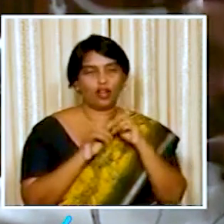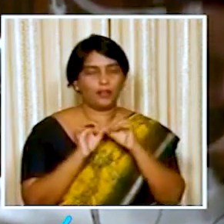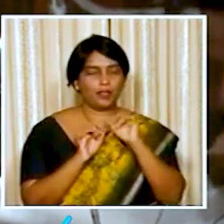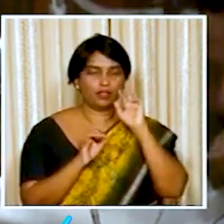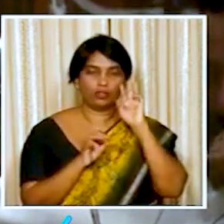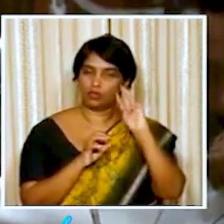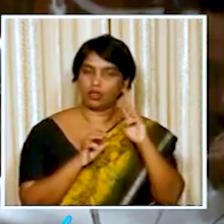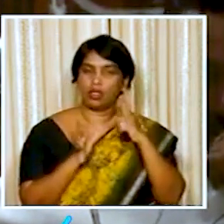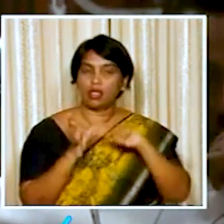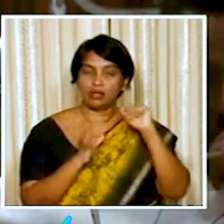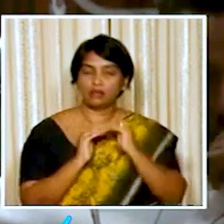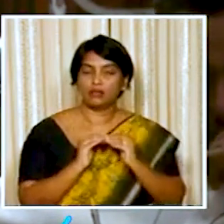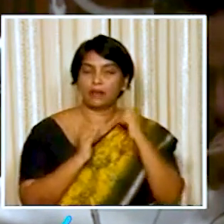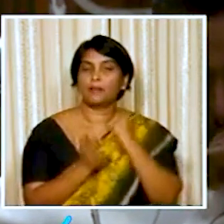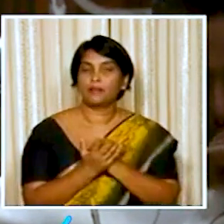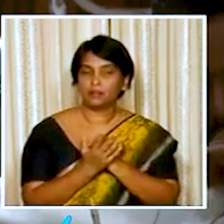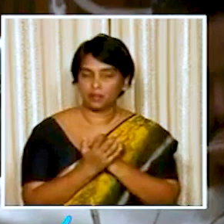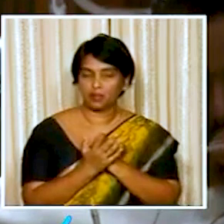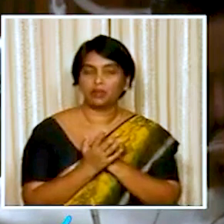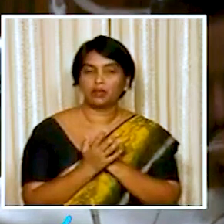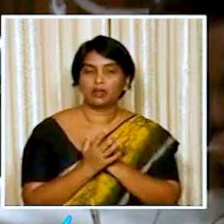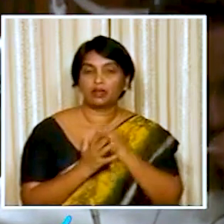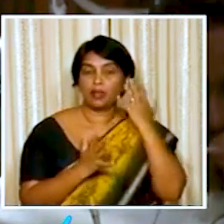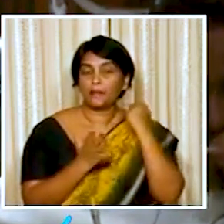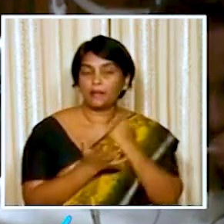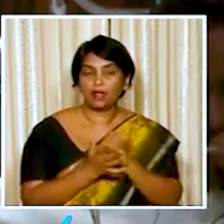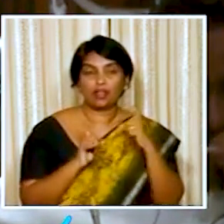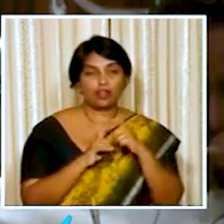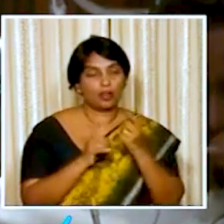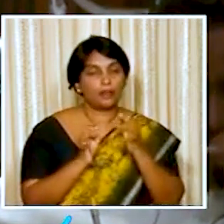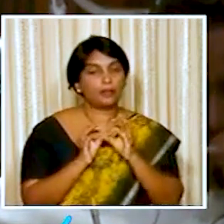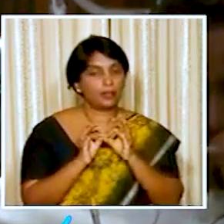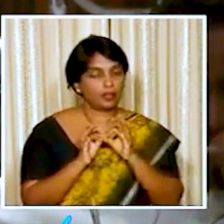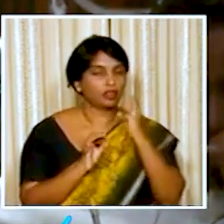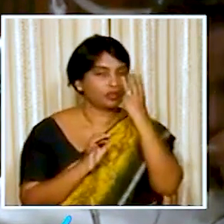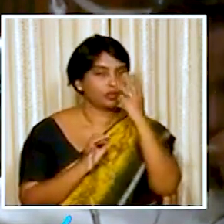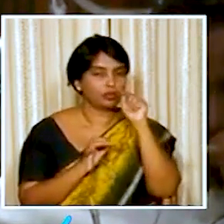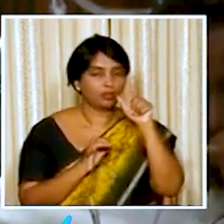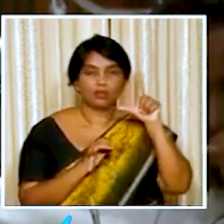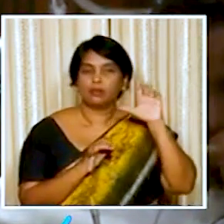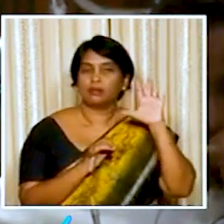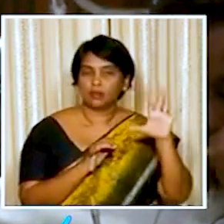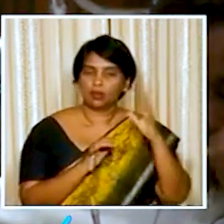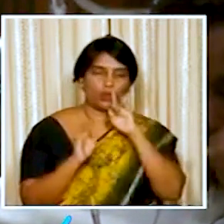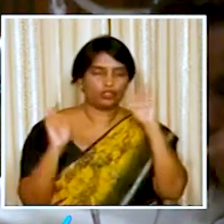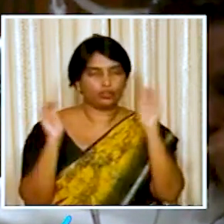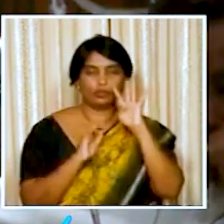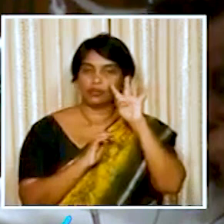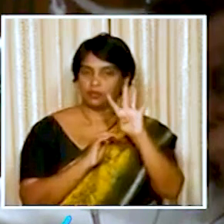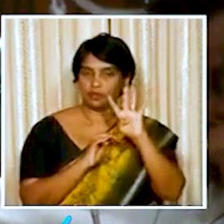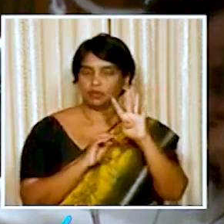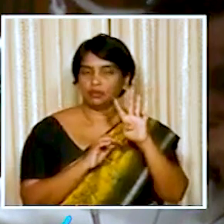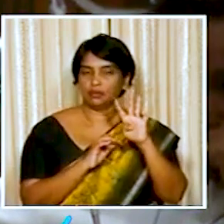ආසියානු සංවර්ධන බැංකුවෙන් හා ලෝක බැංකුවෙන් හම්බ වෙනවා තව ඩොලර් බිලියන 3.75ක්. අපි 4යි කියලා කියමු.